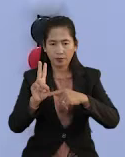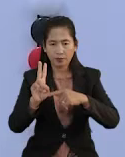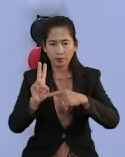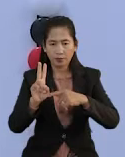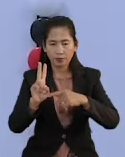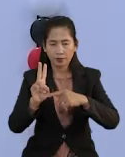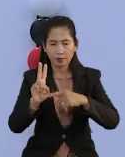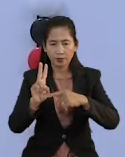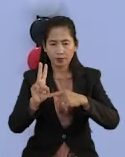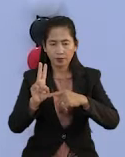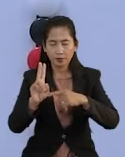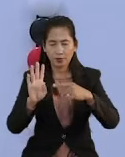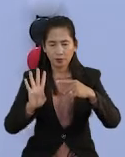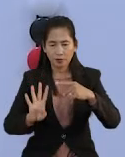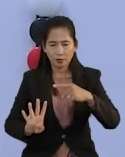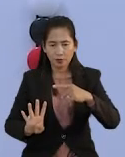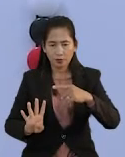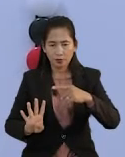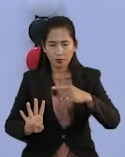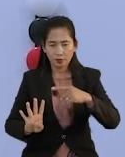smile nằng pí phe bốn